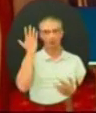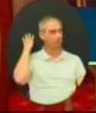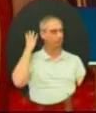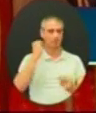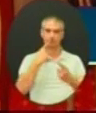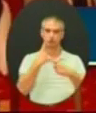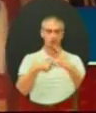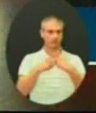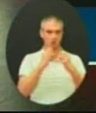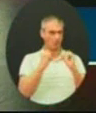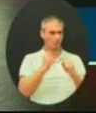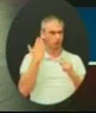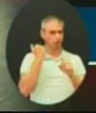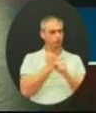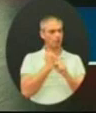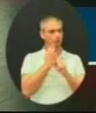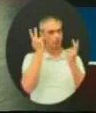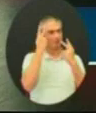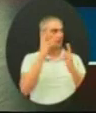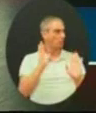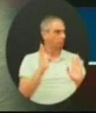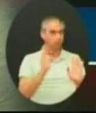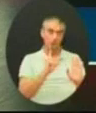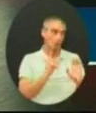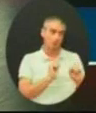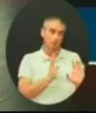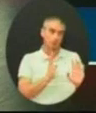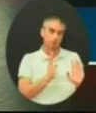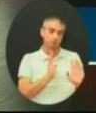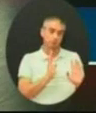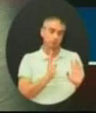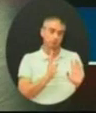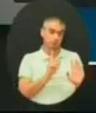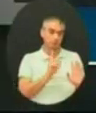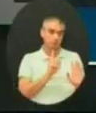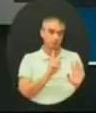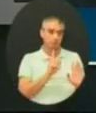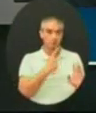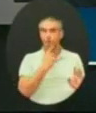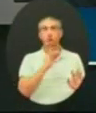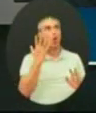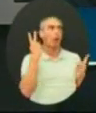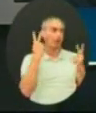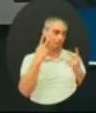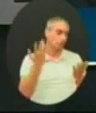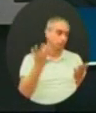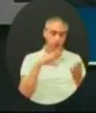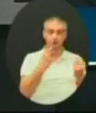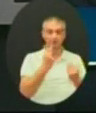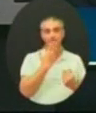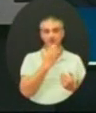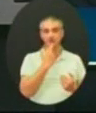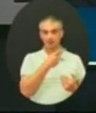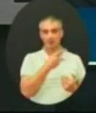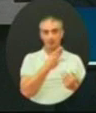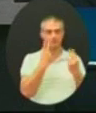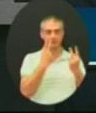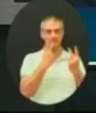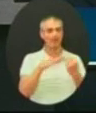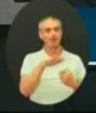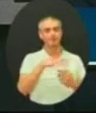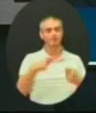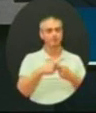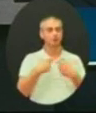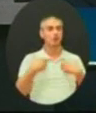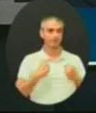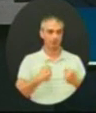זמן. לא בטוח שהיו שם הבנות, כי המצרים... לא בהכרח. לא בהכרח שהיו כאן הבנות, לא בהכרח שלא היו הבנות. יש דברים שישראל, בעיקר בזירה